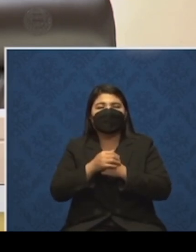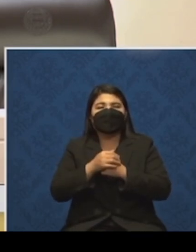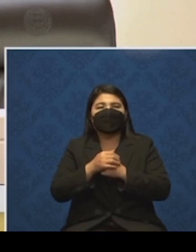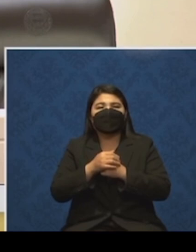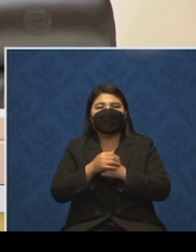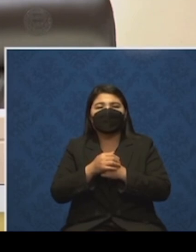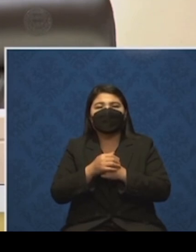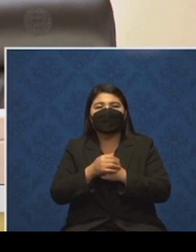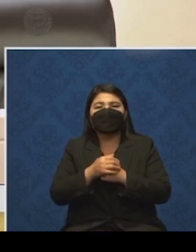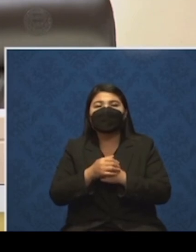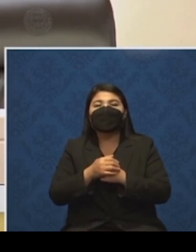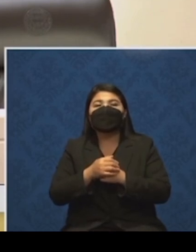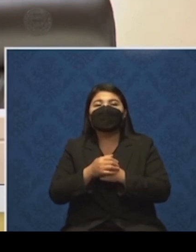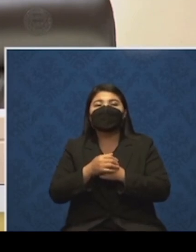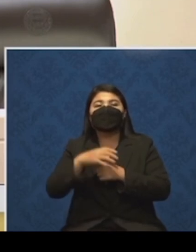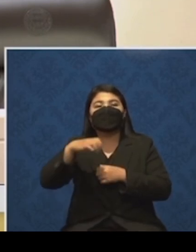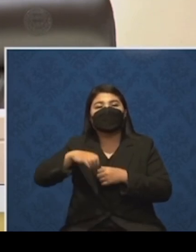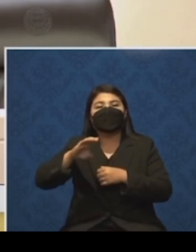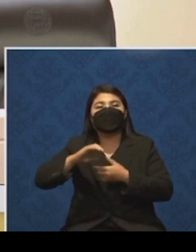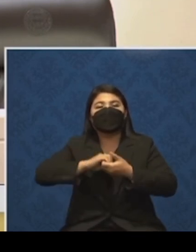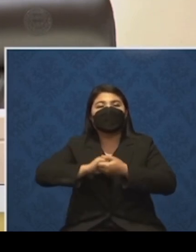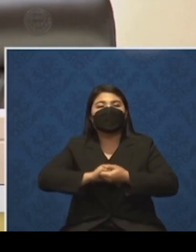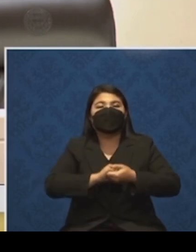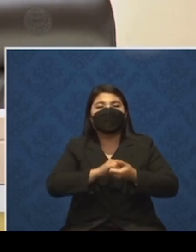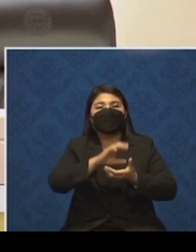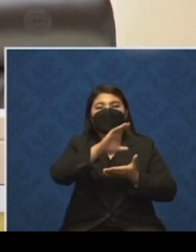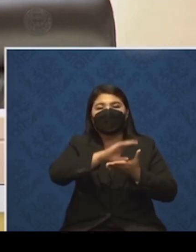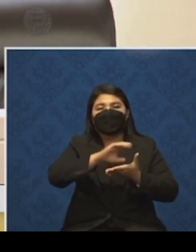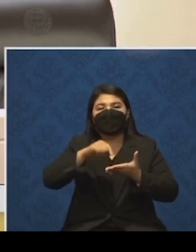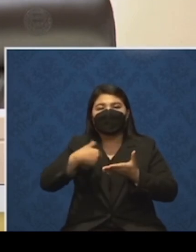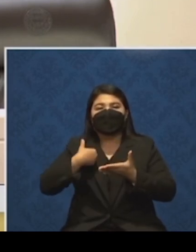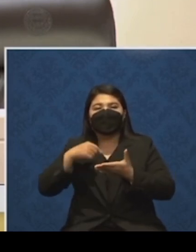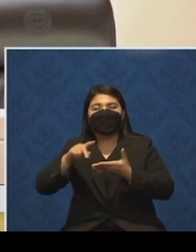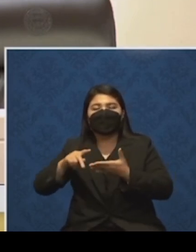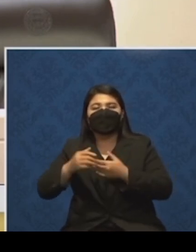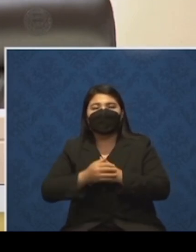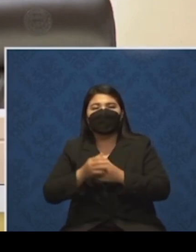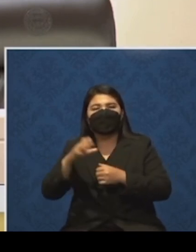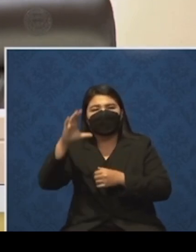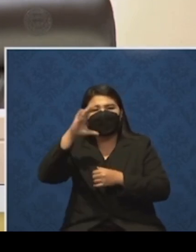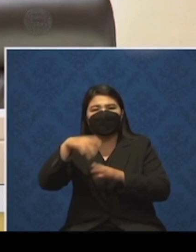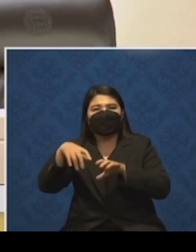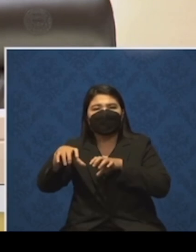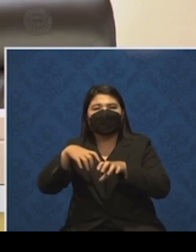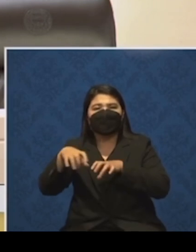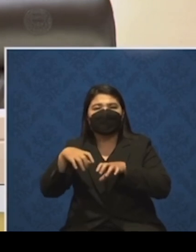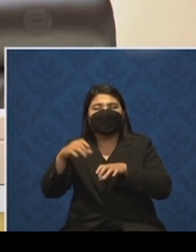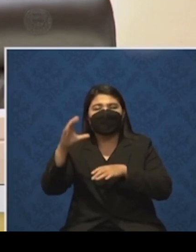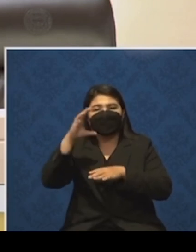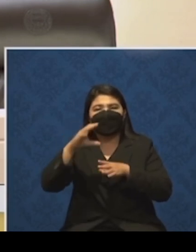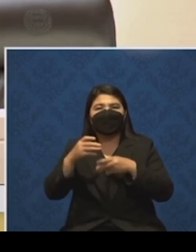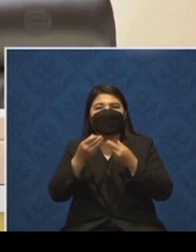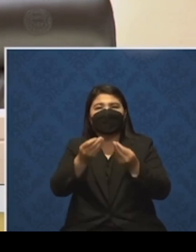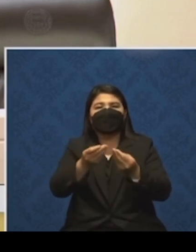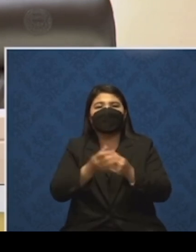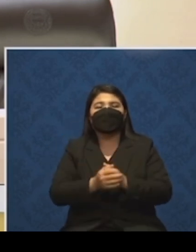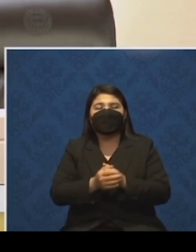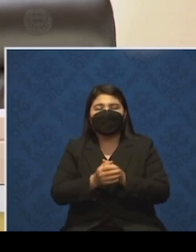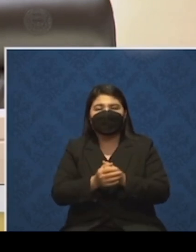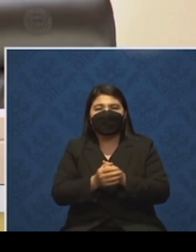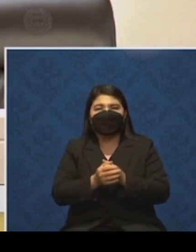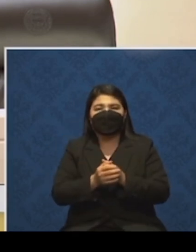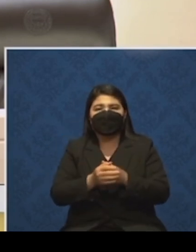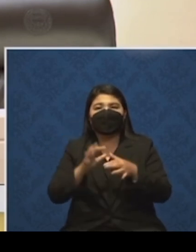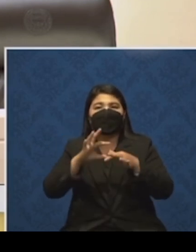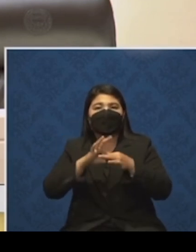จากบริษัทร่วมทุนระหว่างสทปกับภาคเอกชนในการที่จะจัดหาเข้าไปประจำการเรื่องของรถ